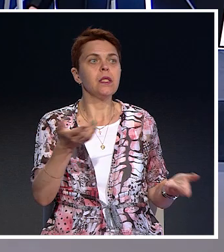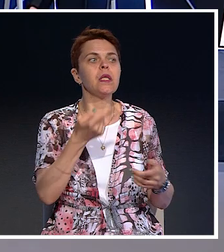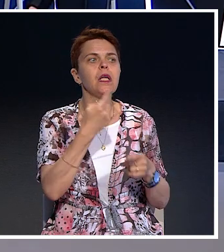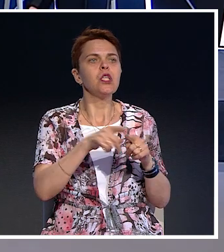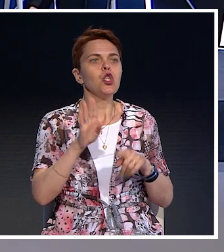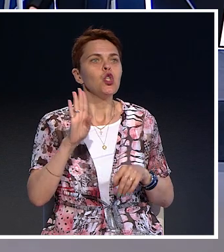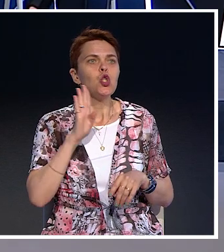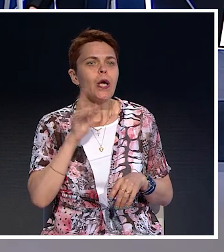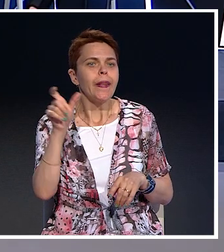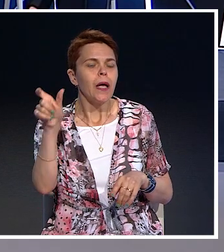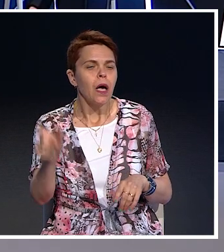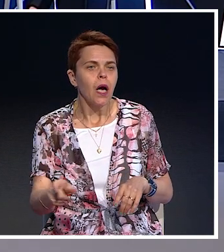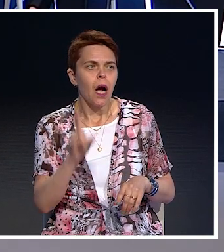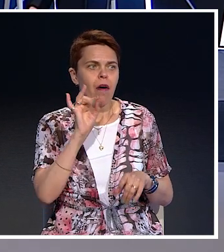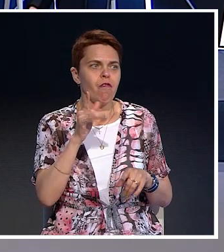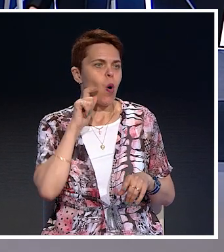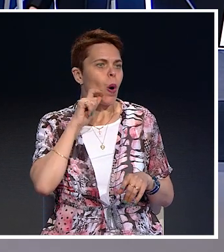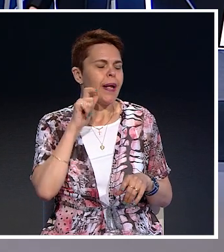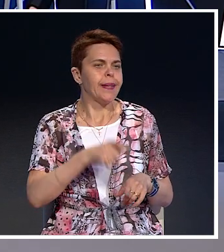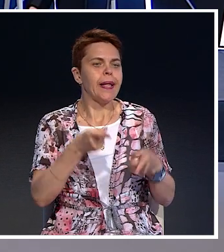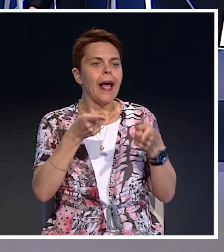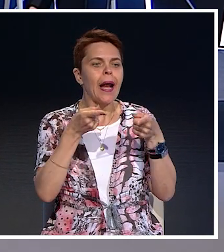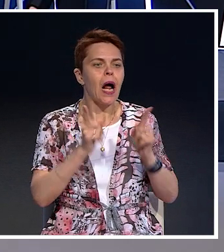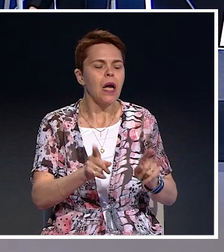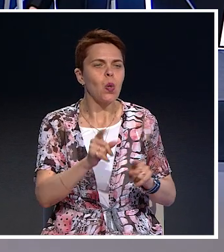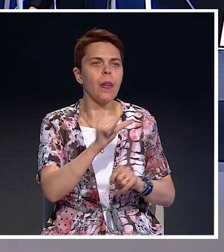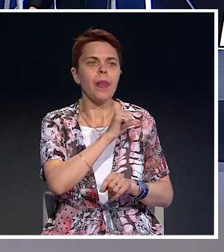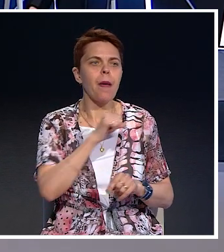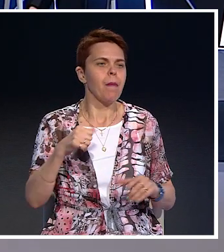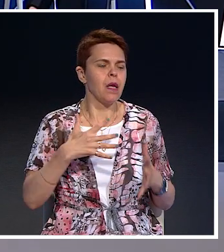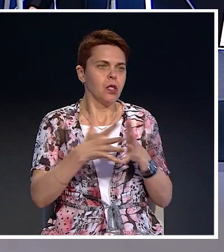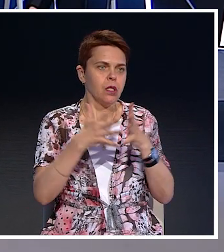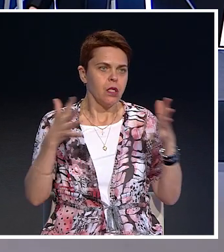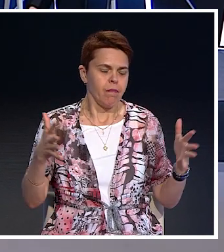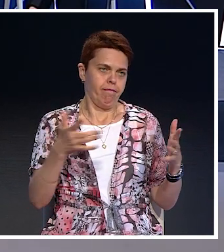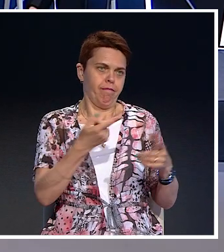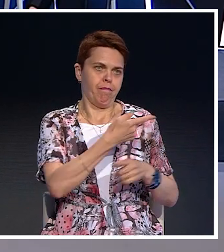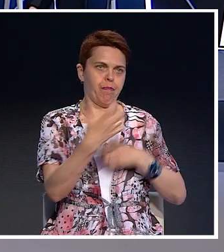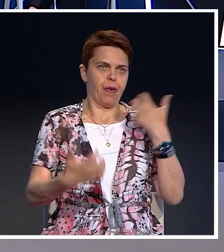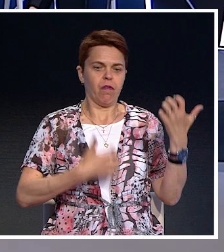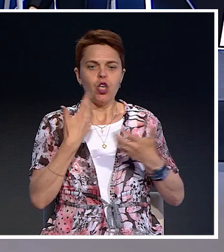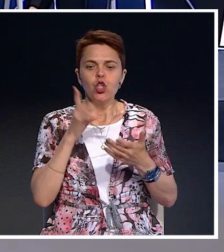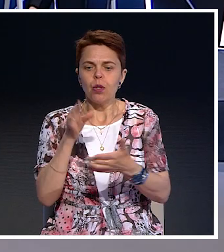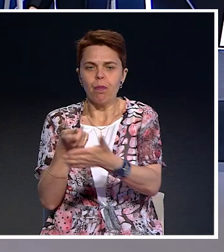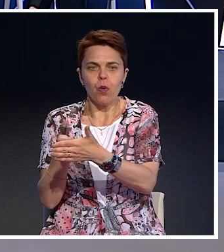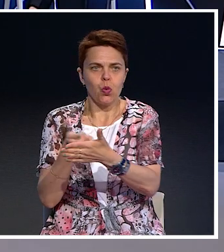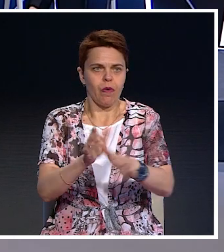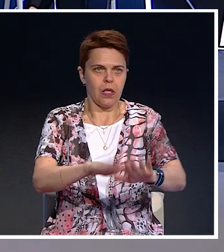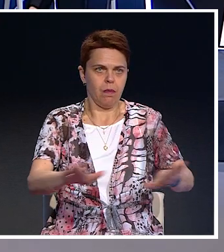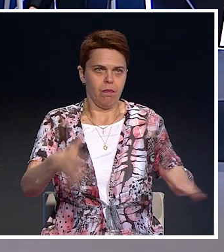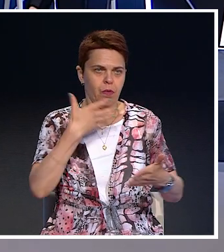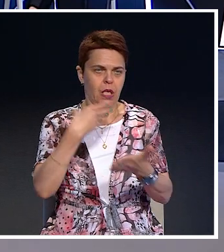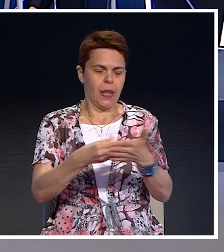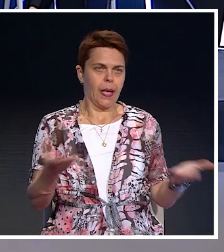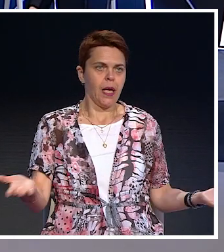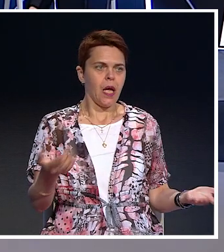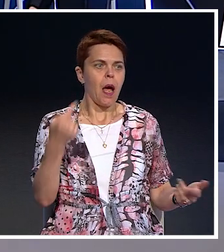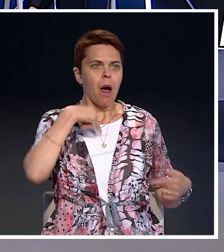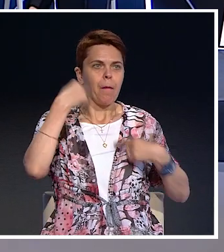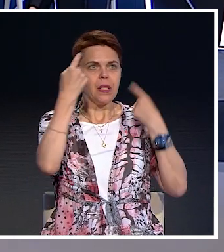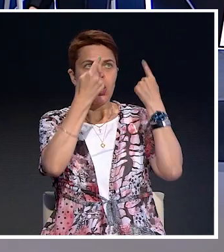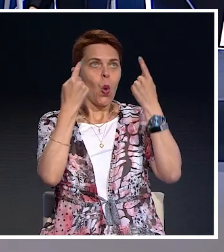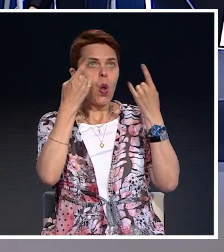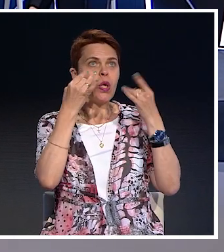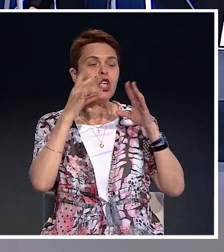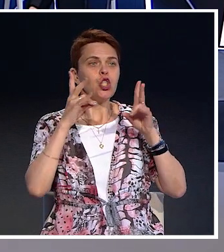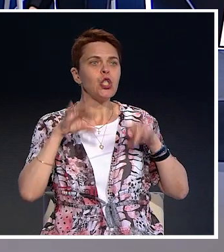жінка, ну, в Україні, принаймні в українській реальності, найбільше переживає, чим вона буде годувати своїх дітей, тобто її психологічний стан, він